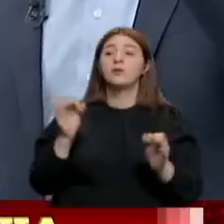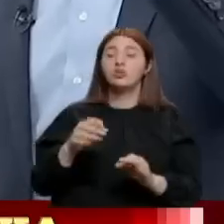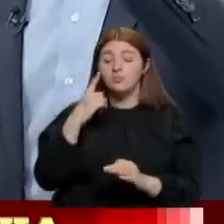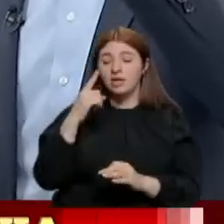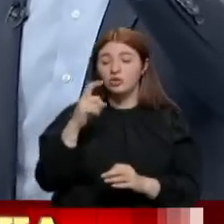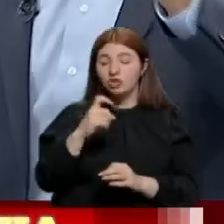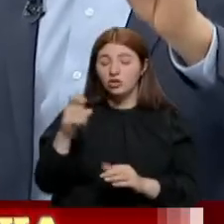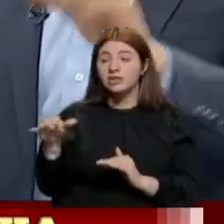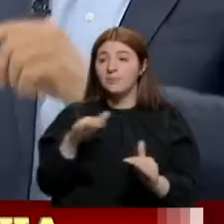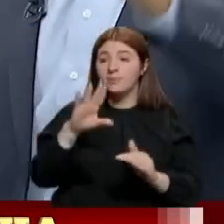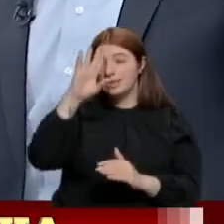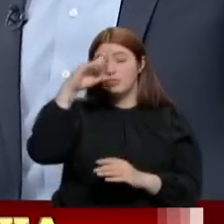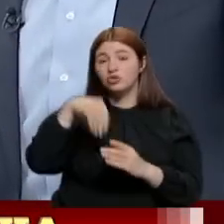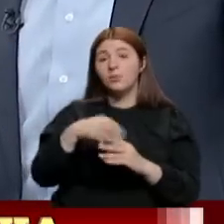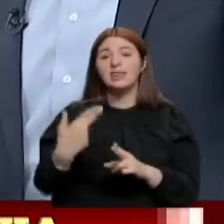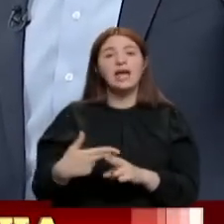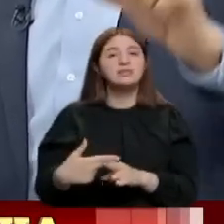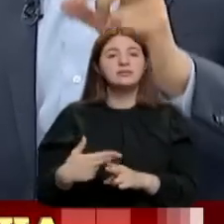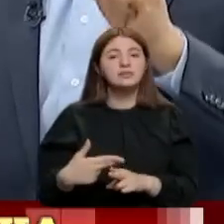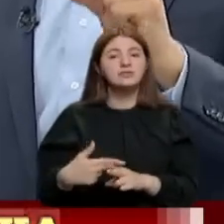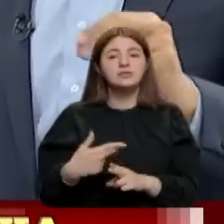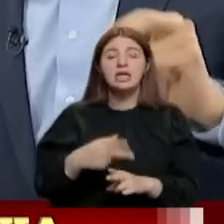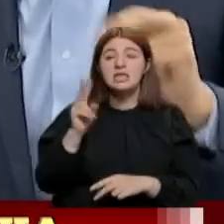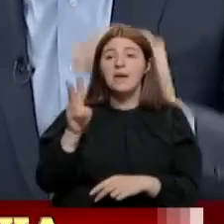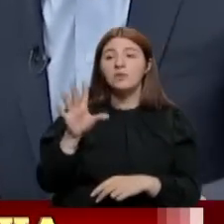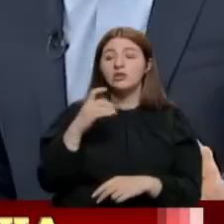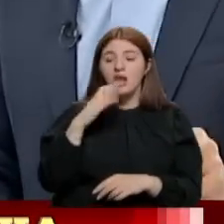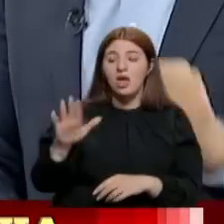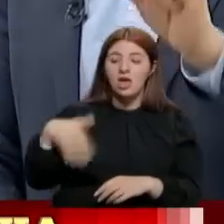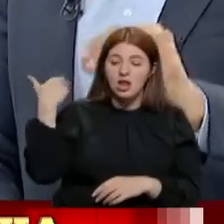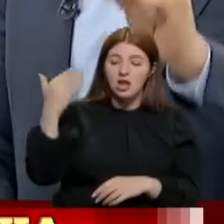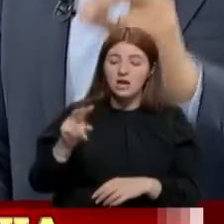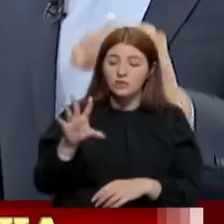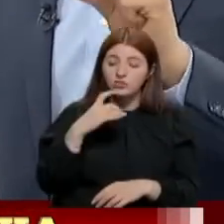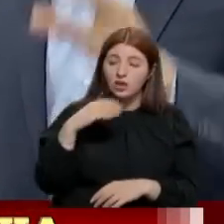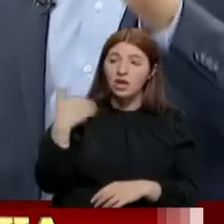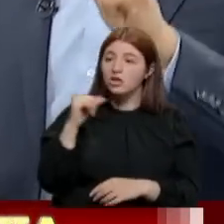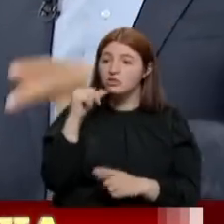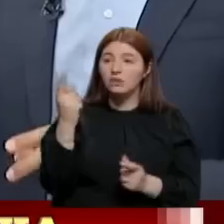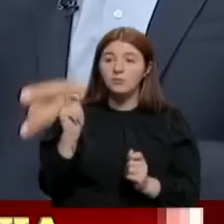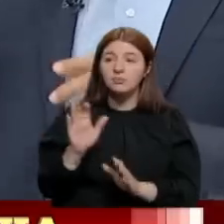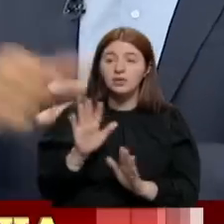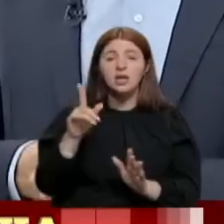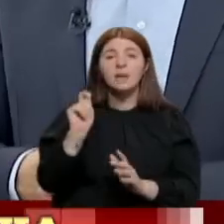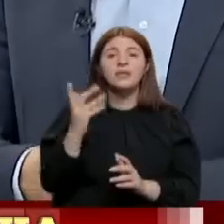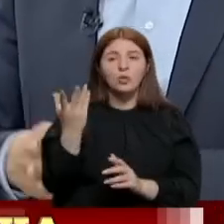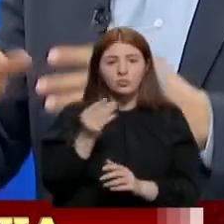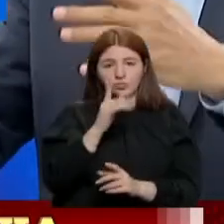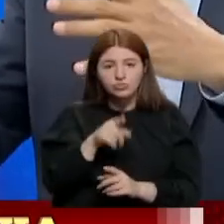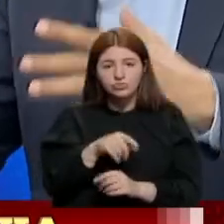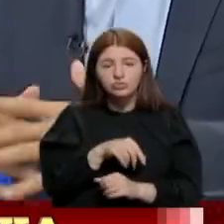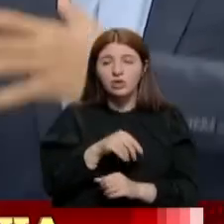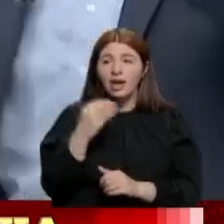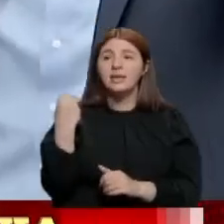Bakın 99 depremi İstanbul için bir testti. 24 yıl geçti. 24 yılda hiçbir şey yapmadılar. Yaptıkları şey ne oldu biliyor